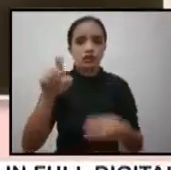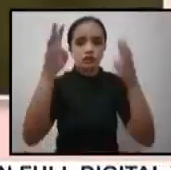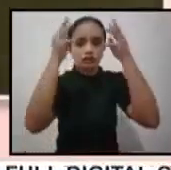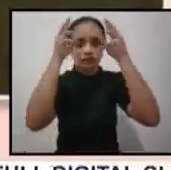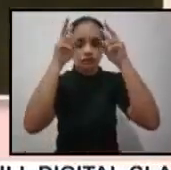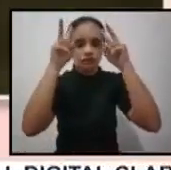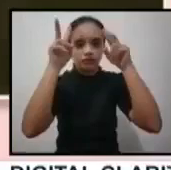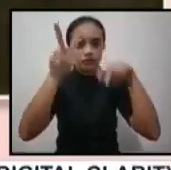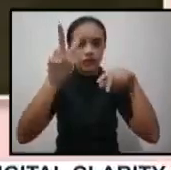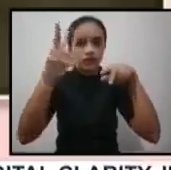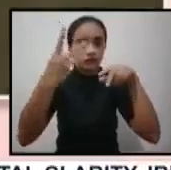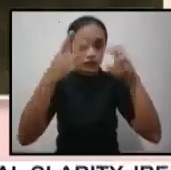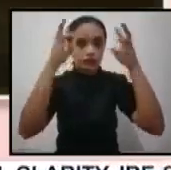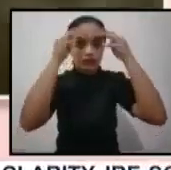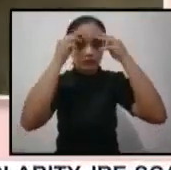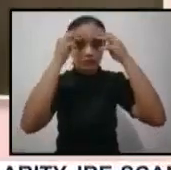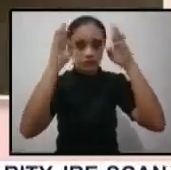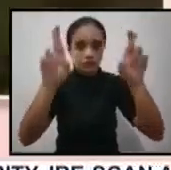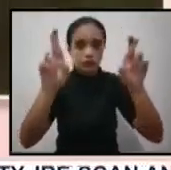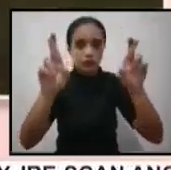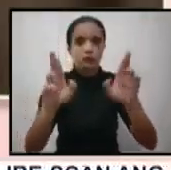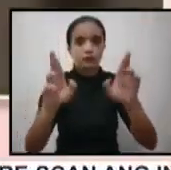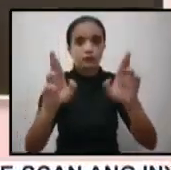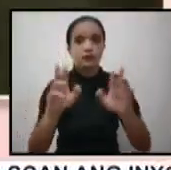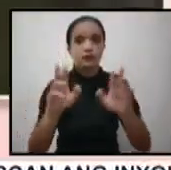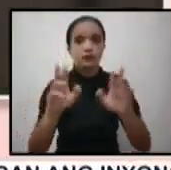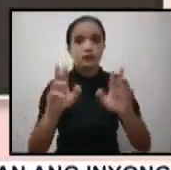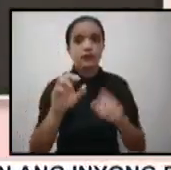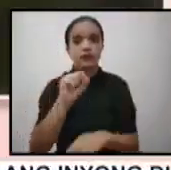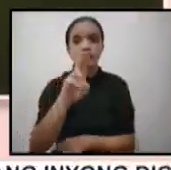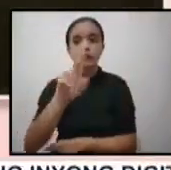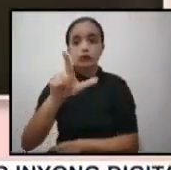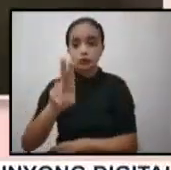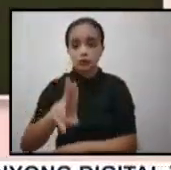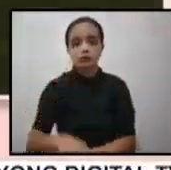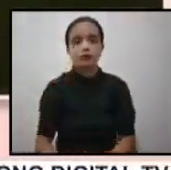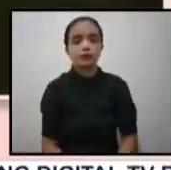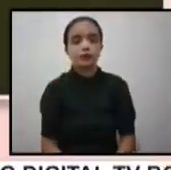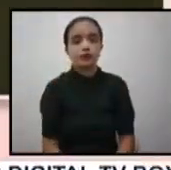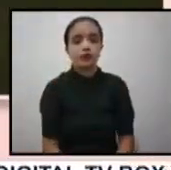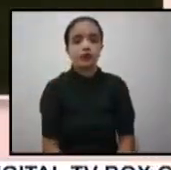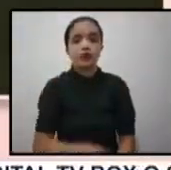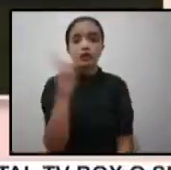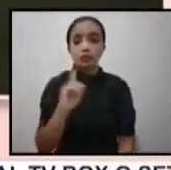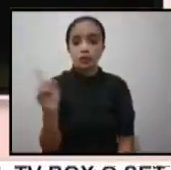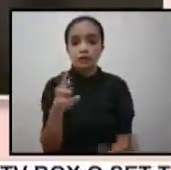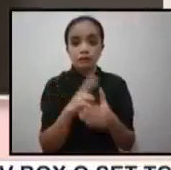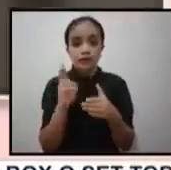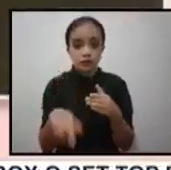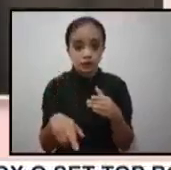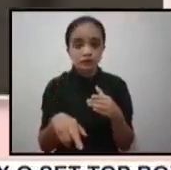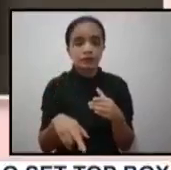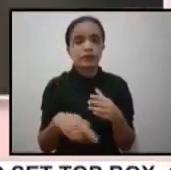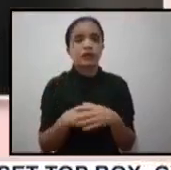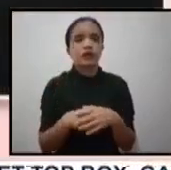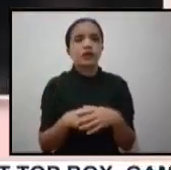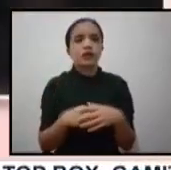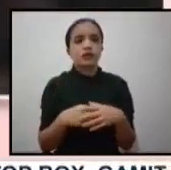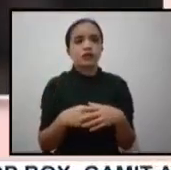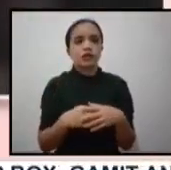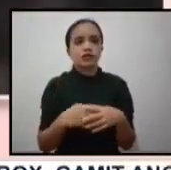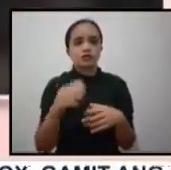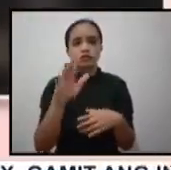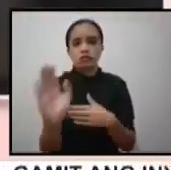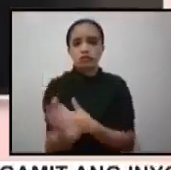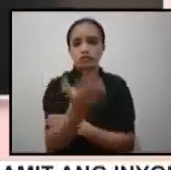Maimbong Sulu, and which resulted to the halos buong araw na firefight, sir, between